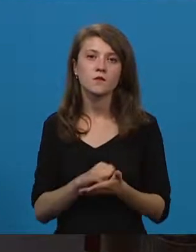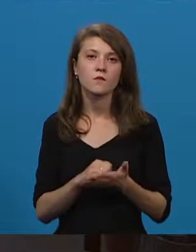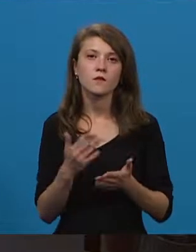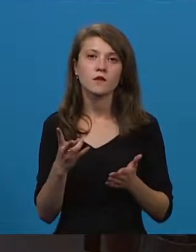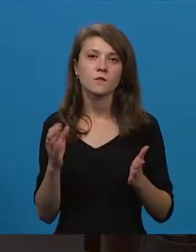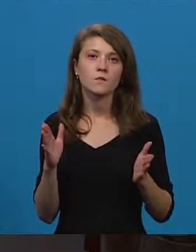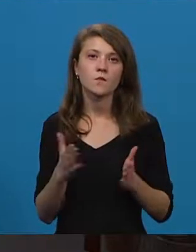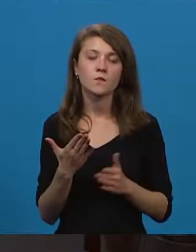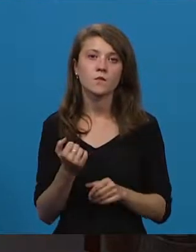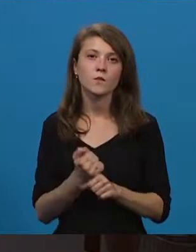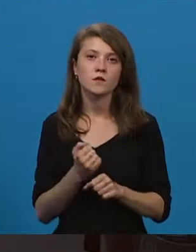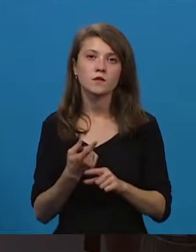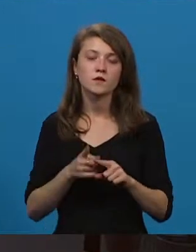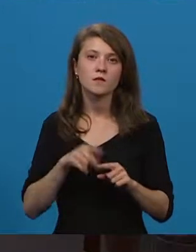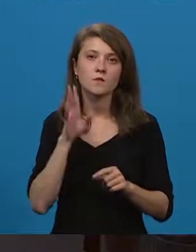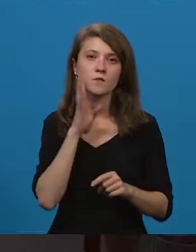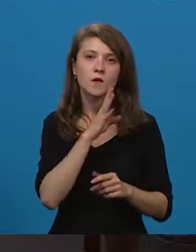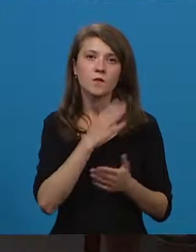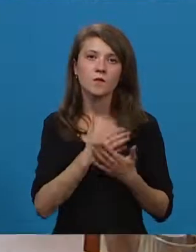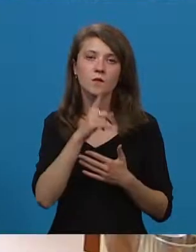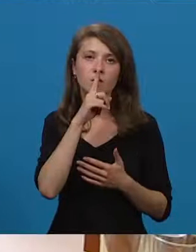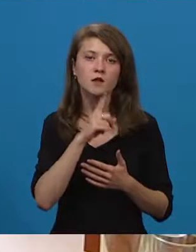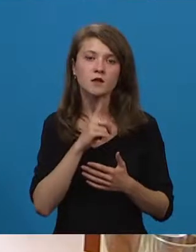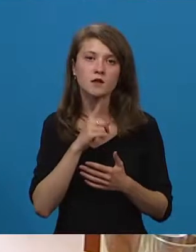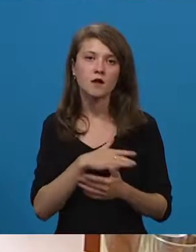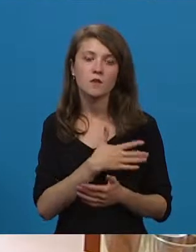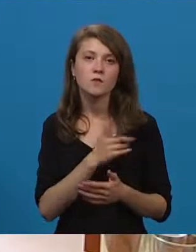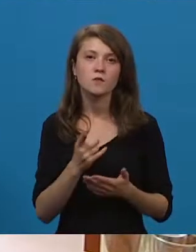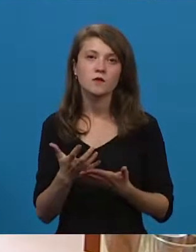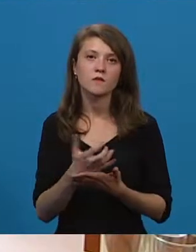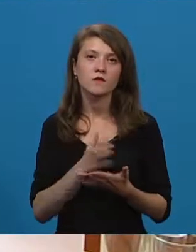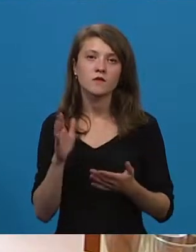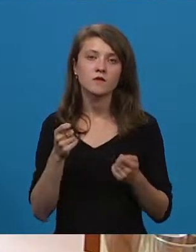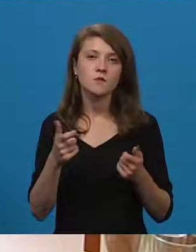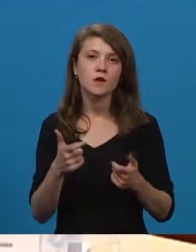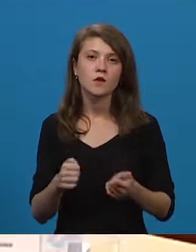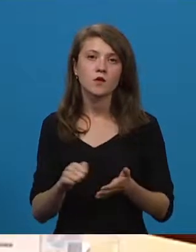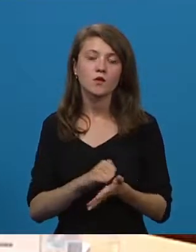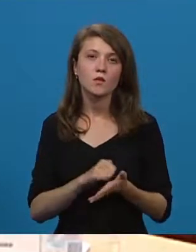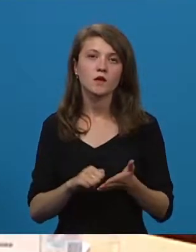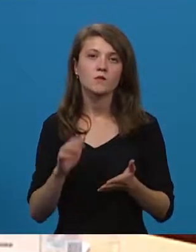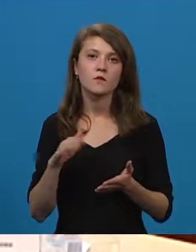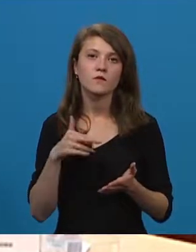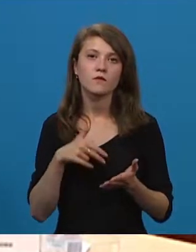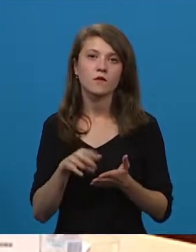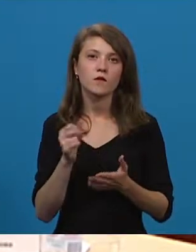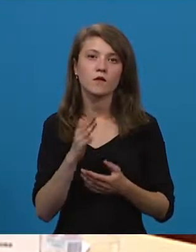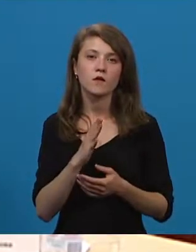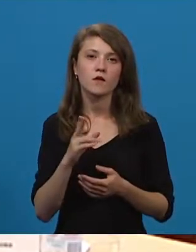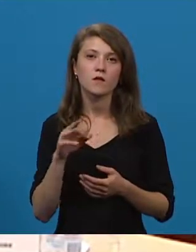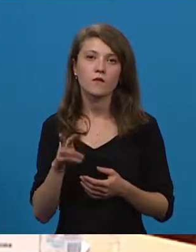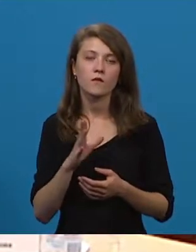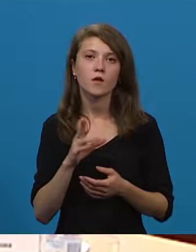ми працюємо з цією мамою, там буває місяцями для того, щоб зібрати весь пакет документів. Потім виходимо на виконком,